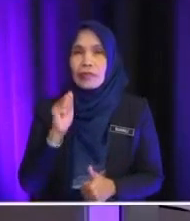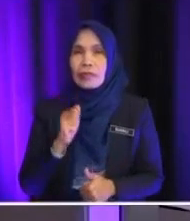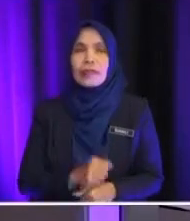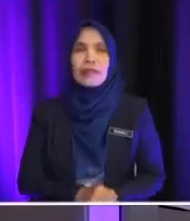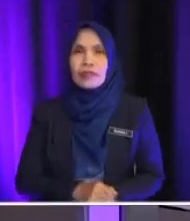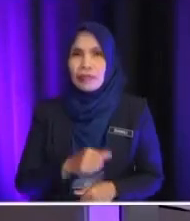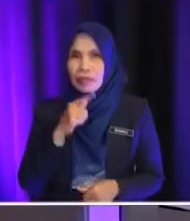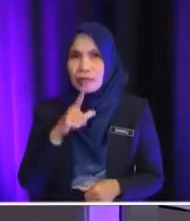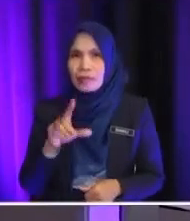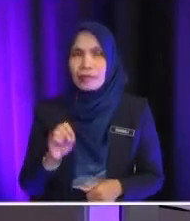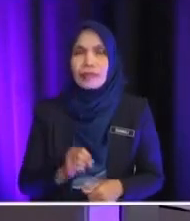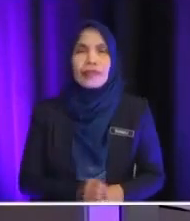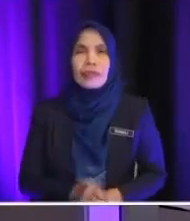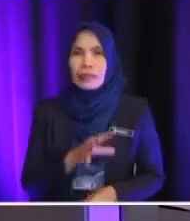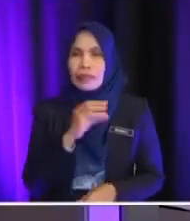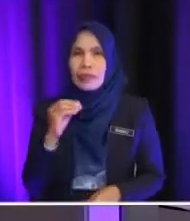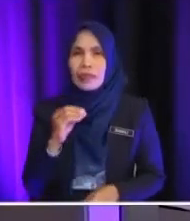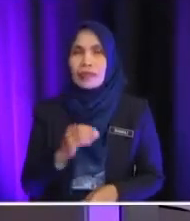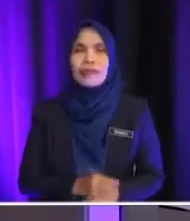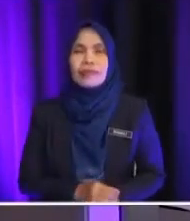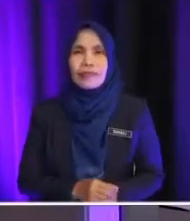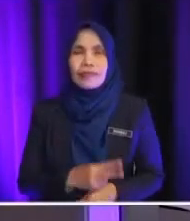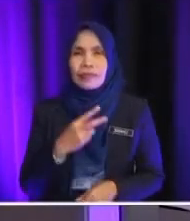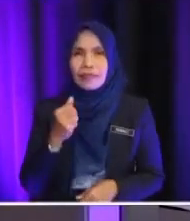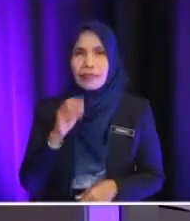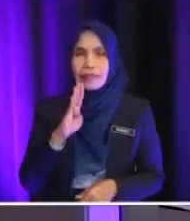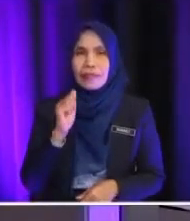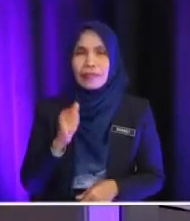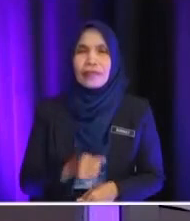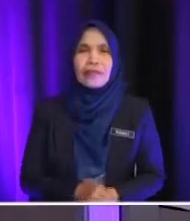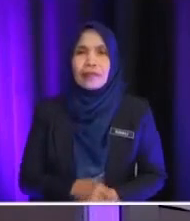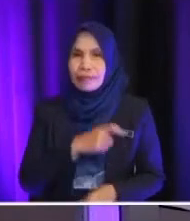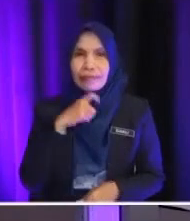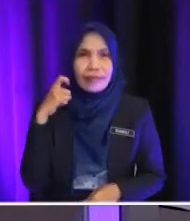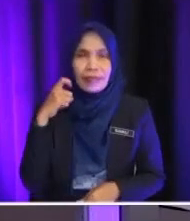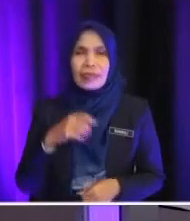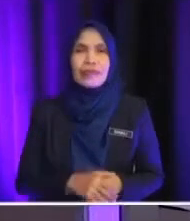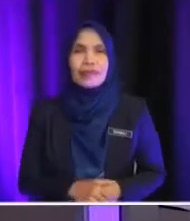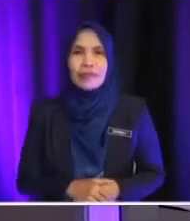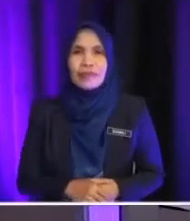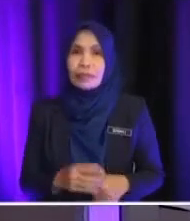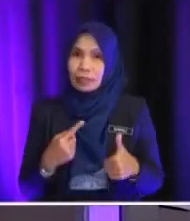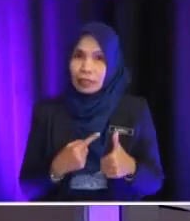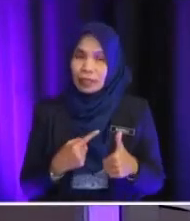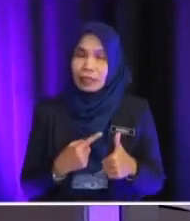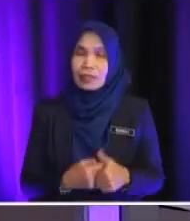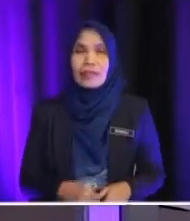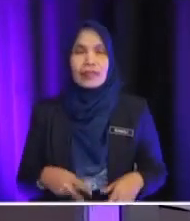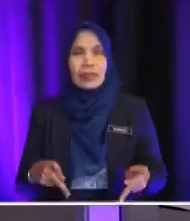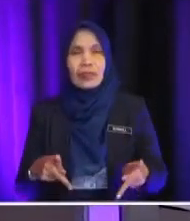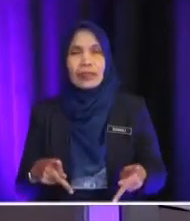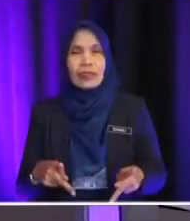cikgu imbas sikit Okey, kaedah masak haba lembap adalah kaedah memasak makanan dengan menggunakan